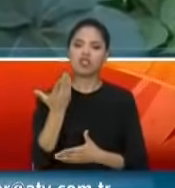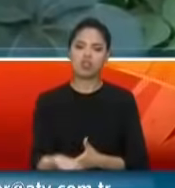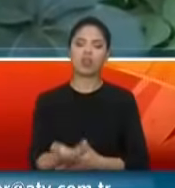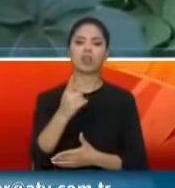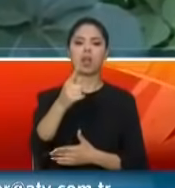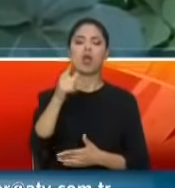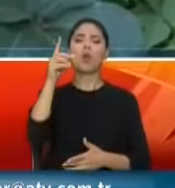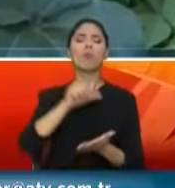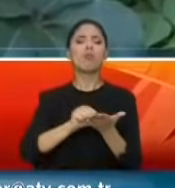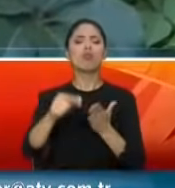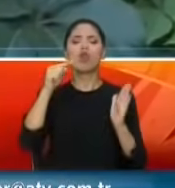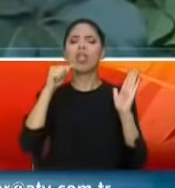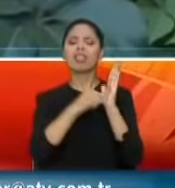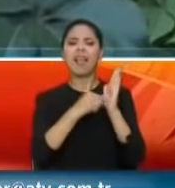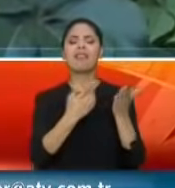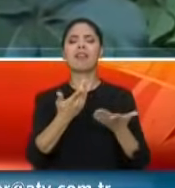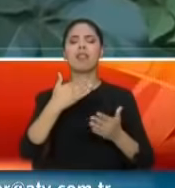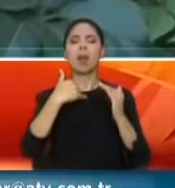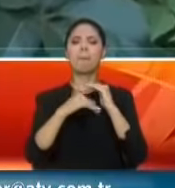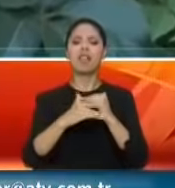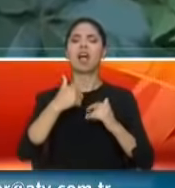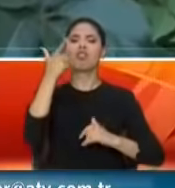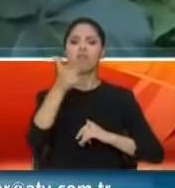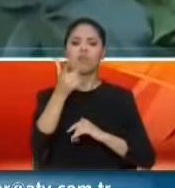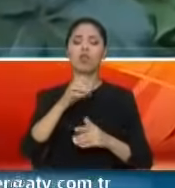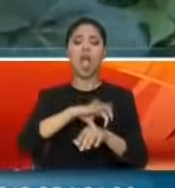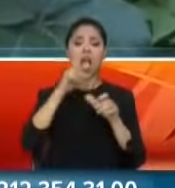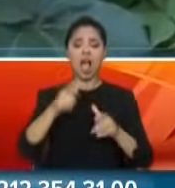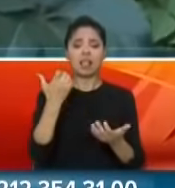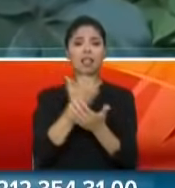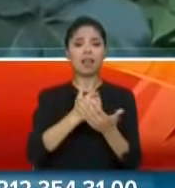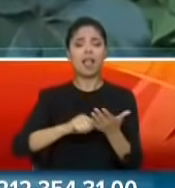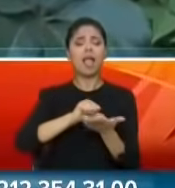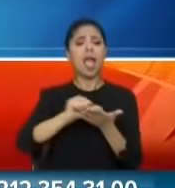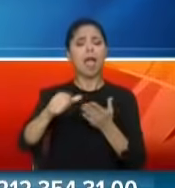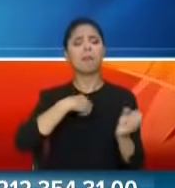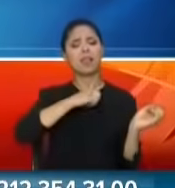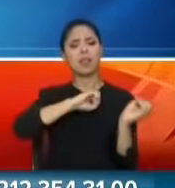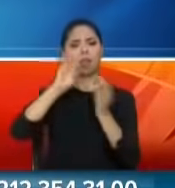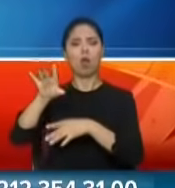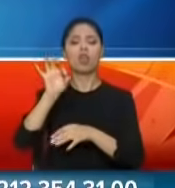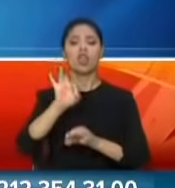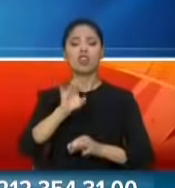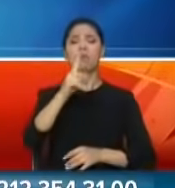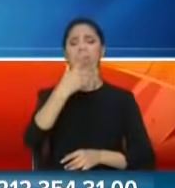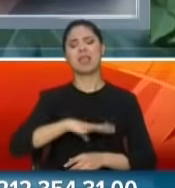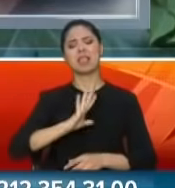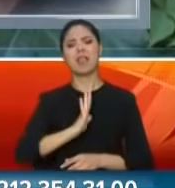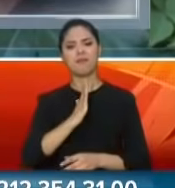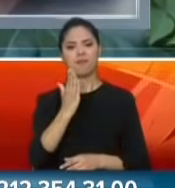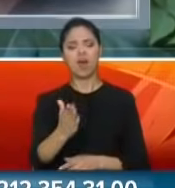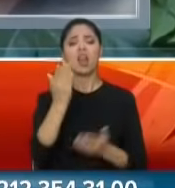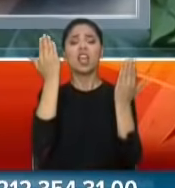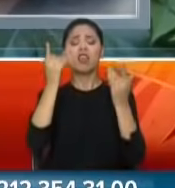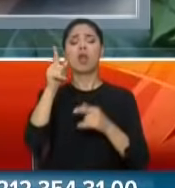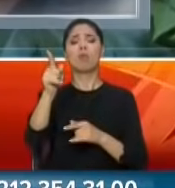Tüm kanıtları, tüm mesajları, videoları, hastane kayıtlarını hepsini gönderdik. Şimdi ise tek bir isteği var.